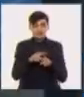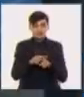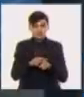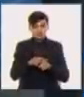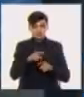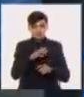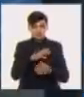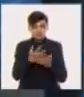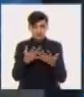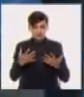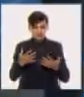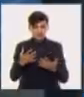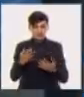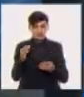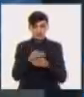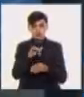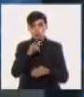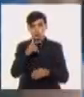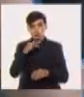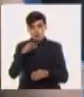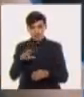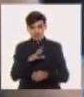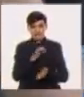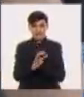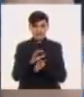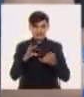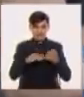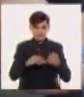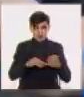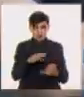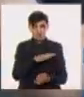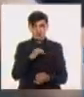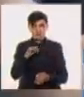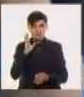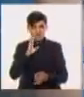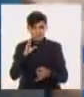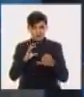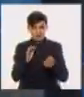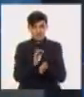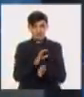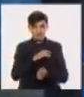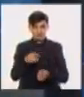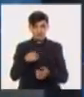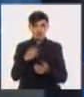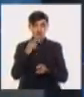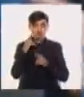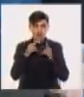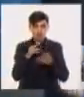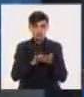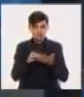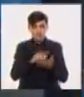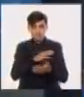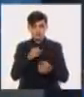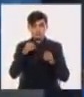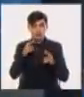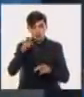соорудили различные вот кучи угля, загрязняют землю, загрязняют воду. Мы писали неоднократно жалобы в государственные